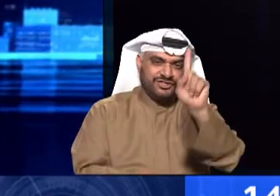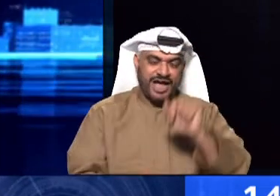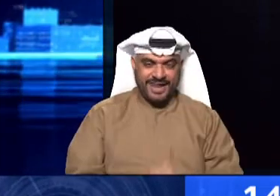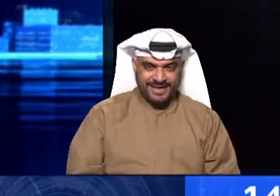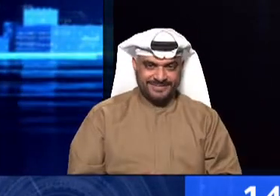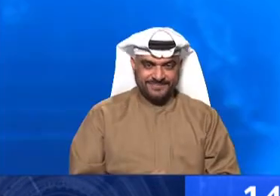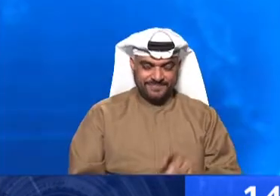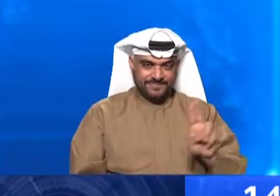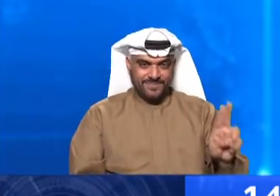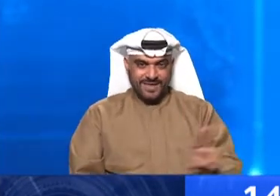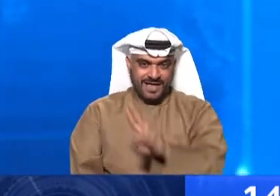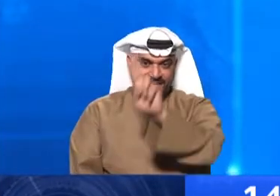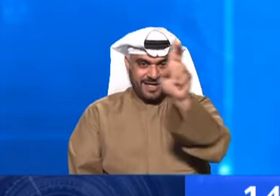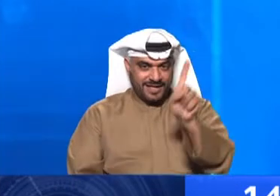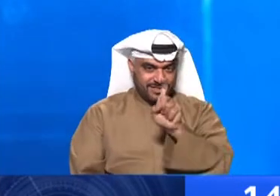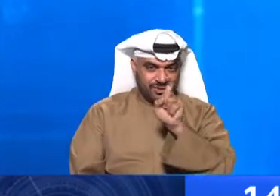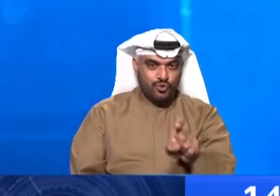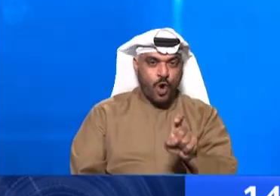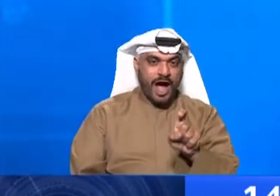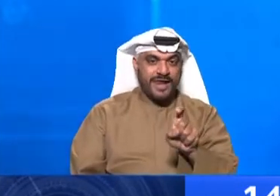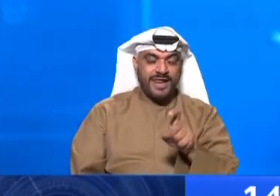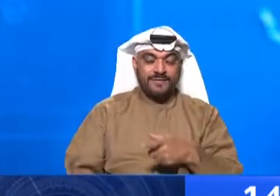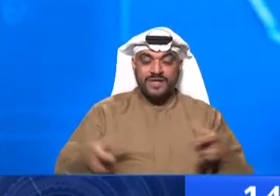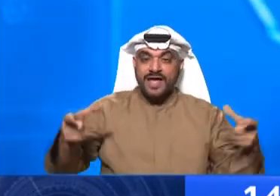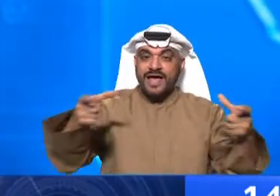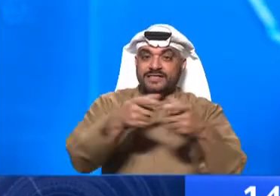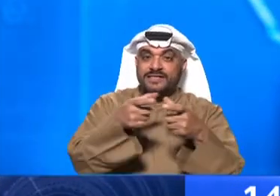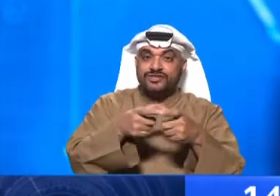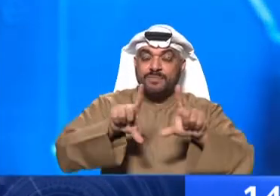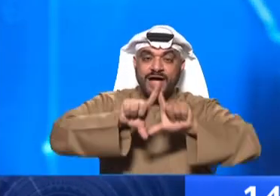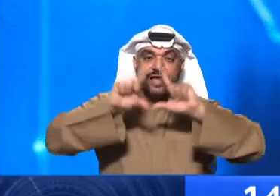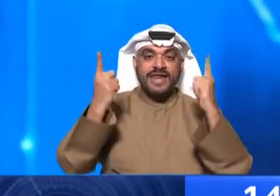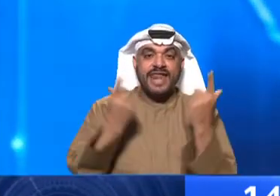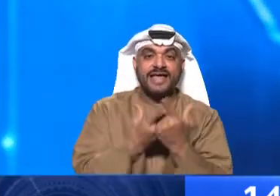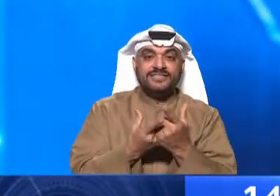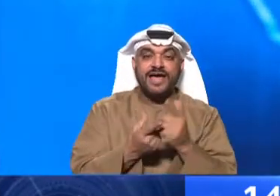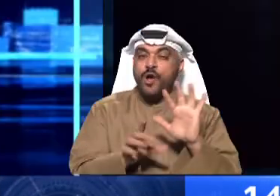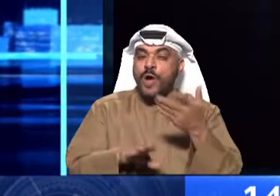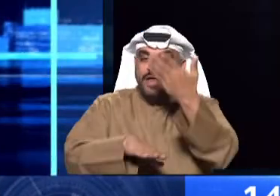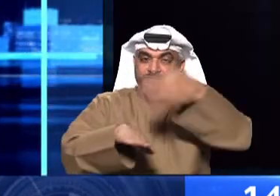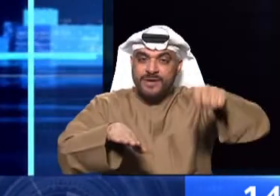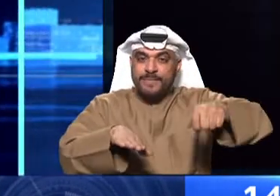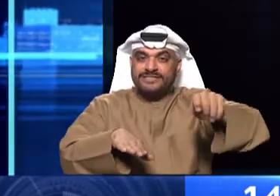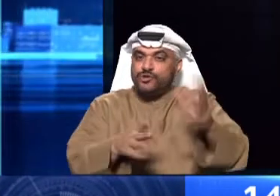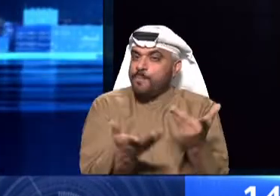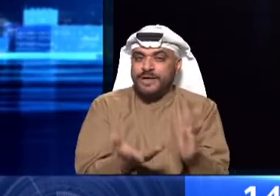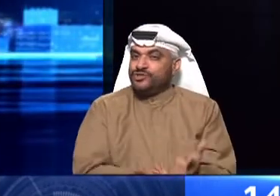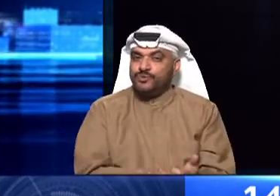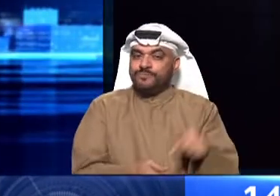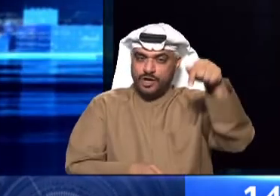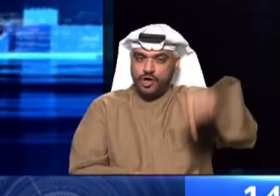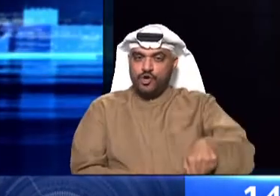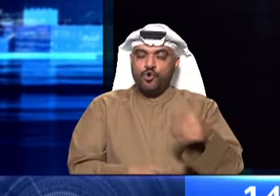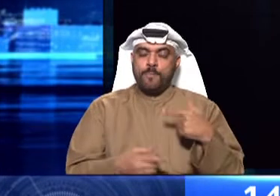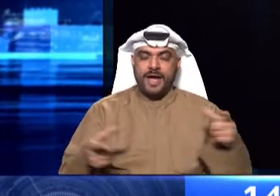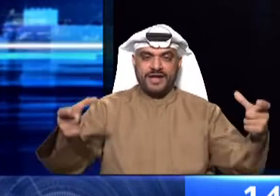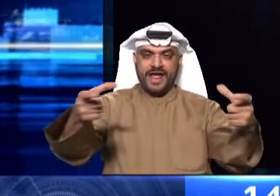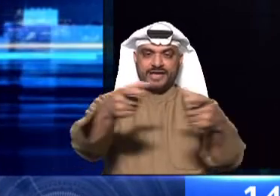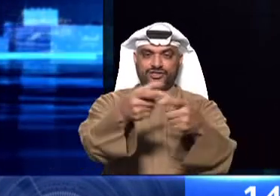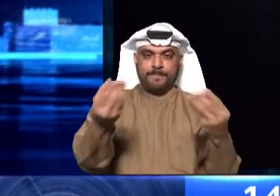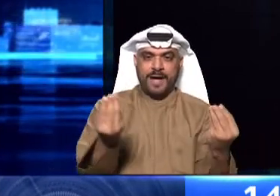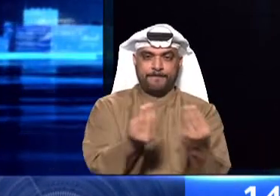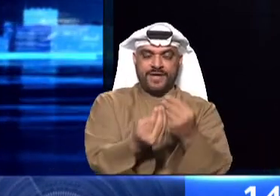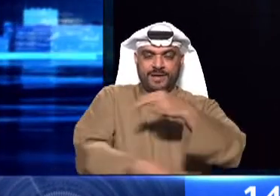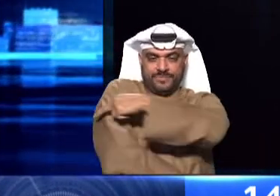عن اجتماع اللجنة الإسكانية في مجلس الأمة مهندس أحمد؟ طبعا اليوم احنا يعني اجتمعنا مع الاخوان